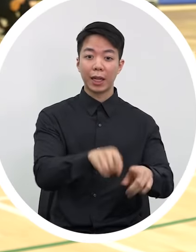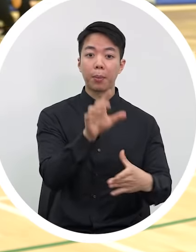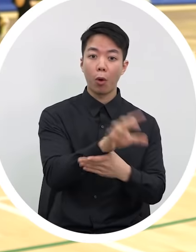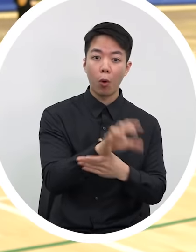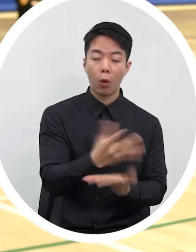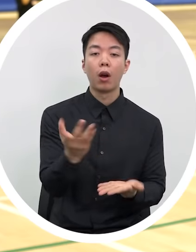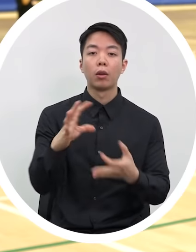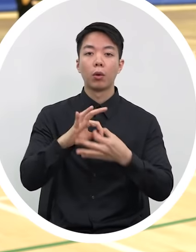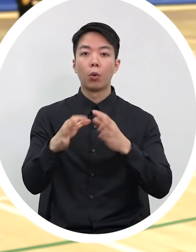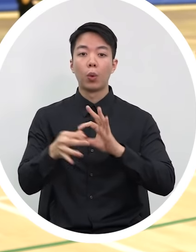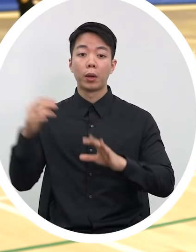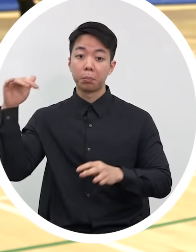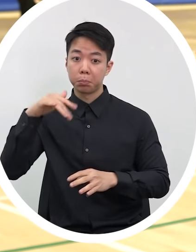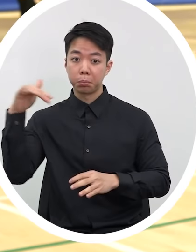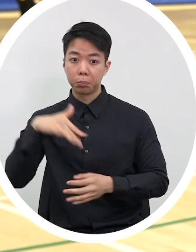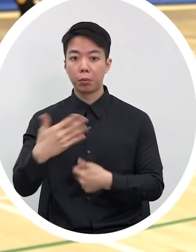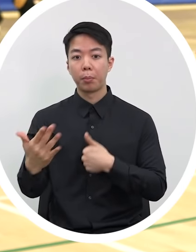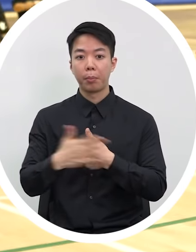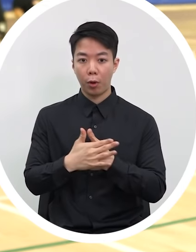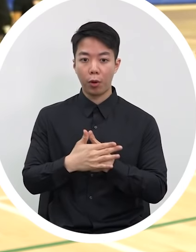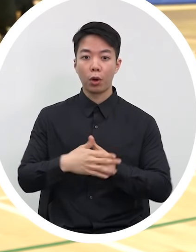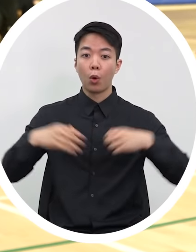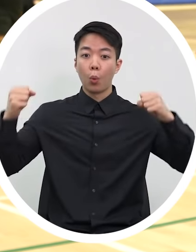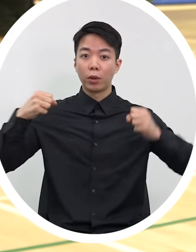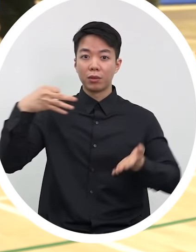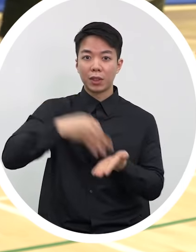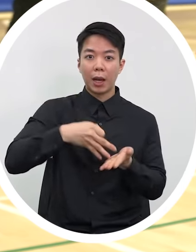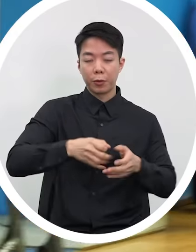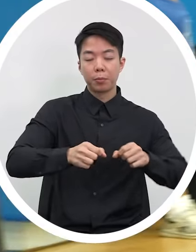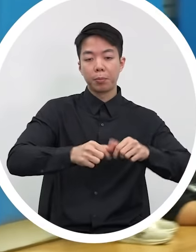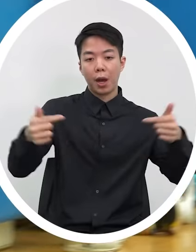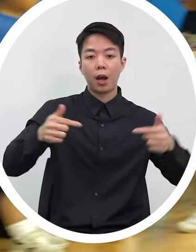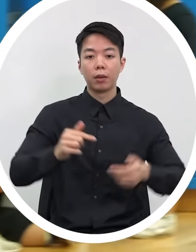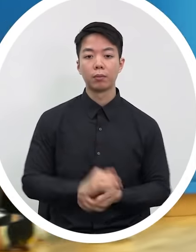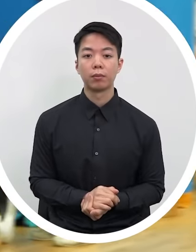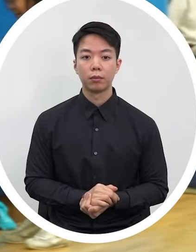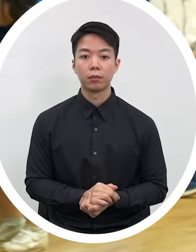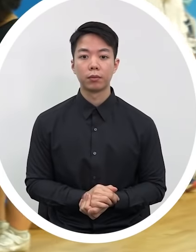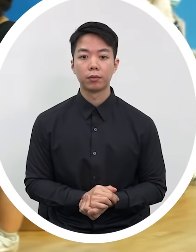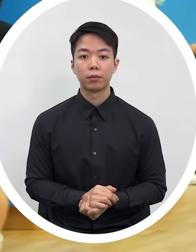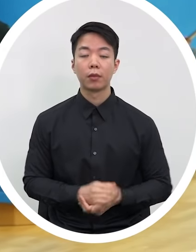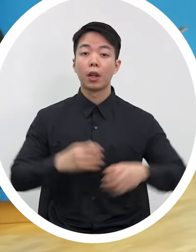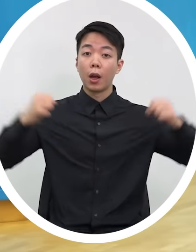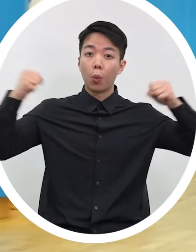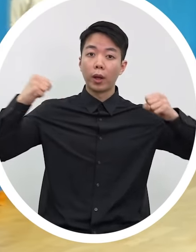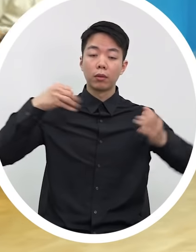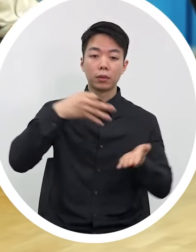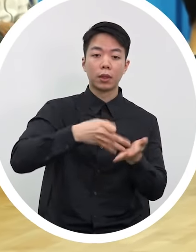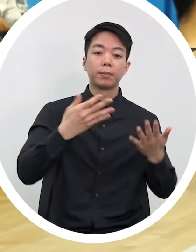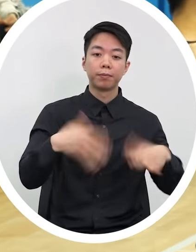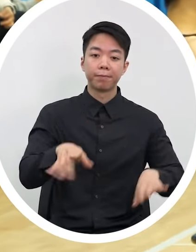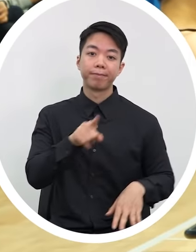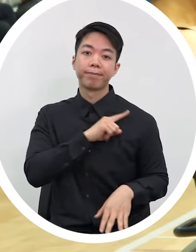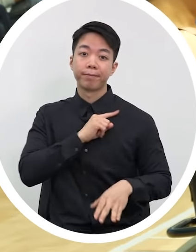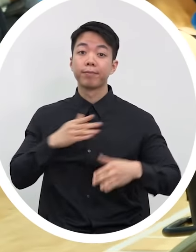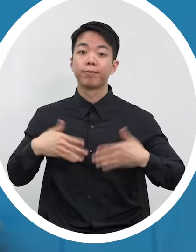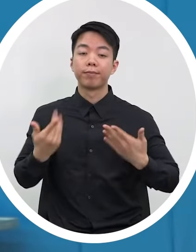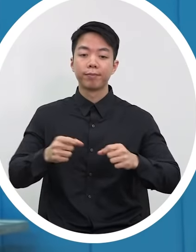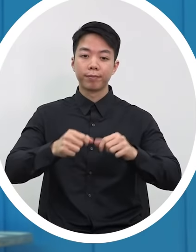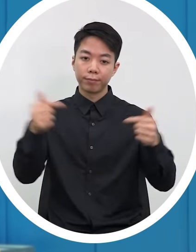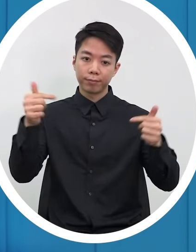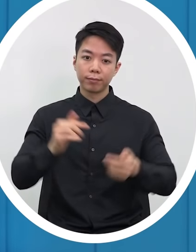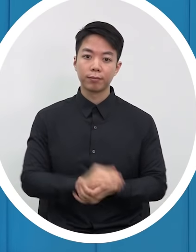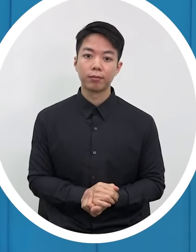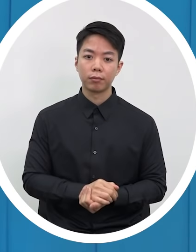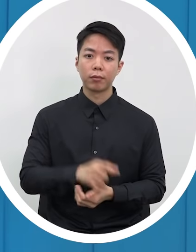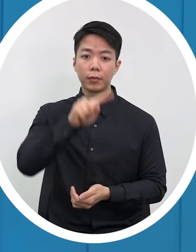同埋奧運嘅熱潮底下，令到我個推動力係大咗嘅。我覺得參與完呢個運動之後，我最主要係開心咗啦。